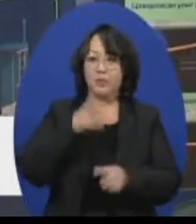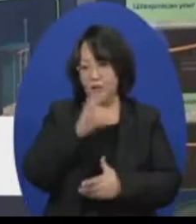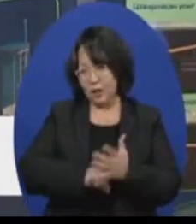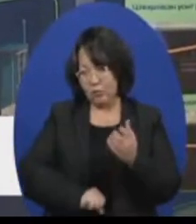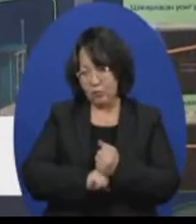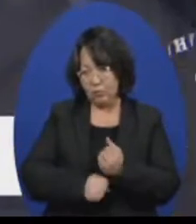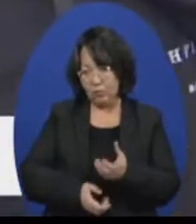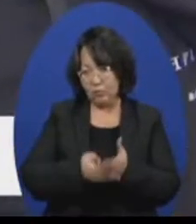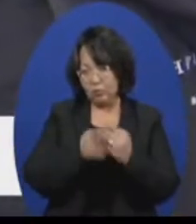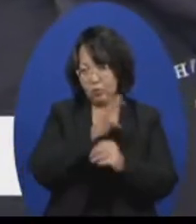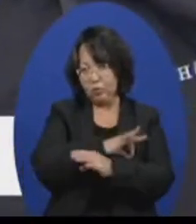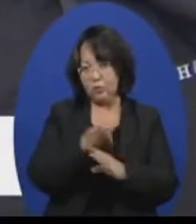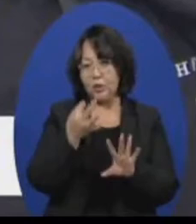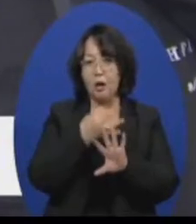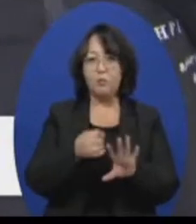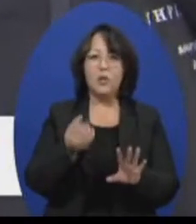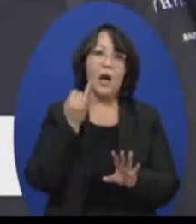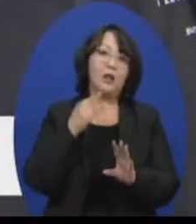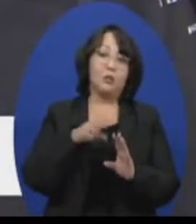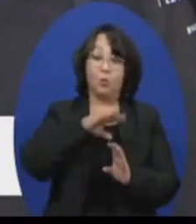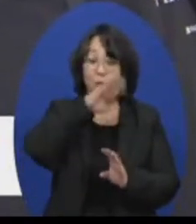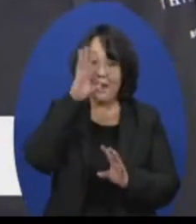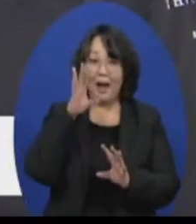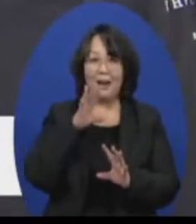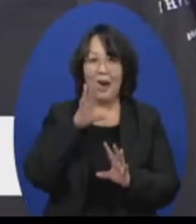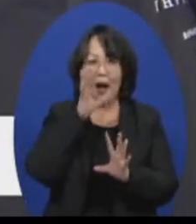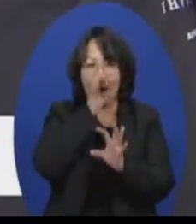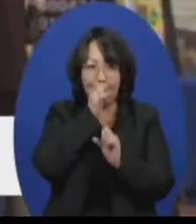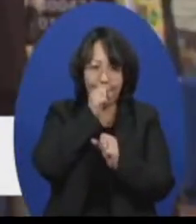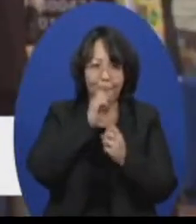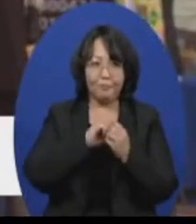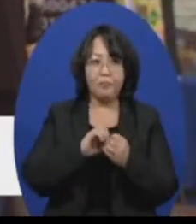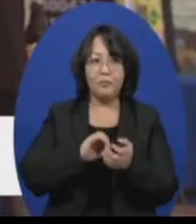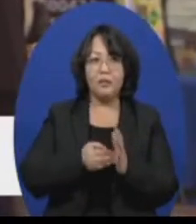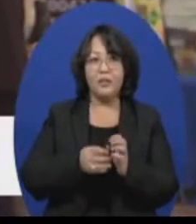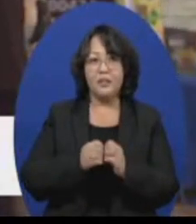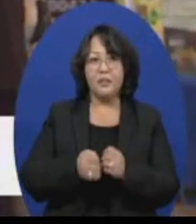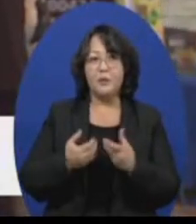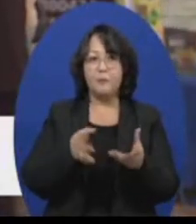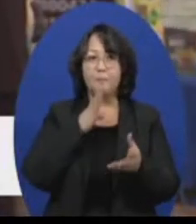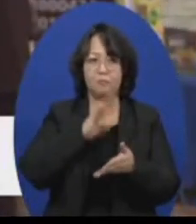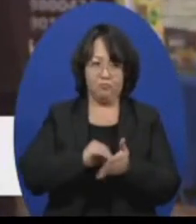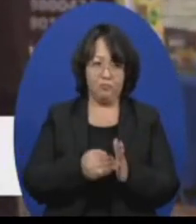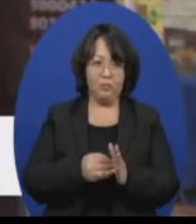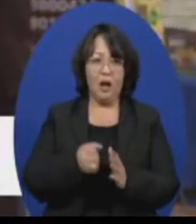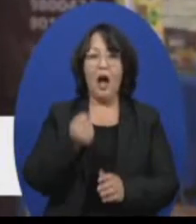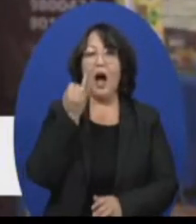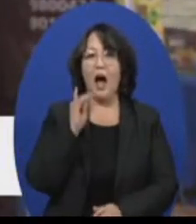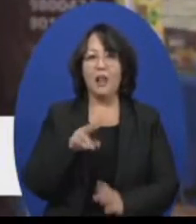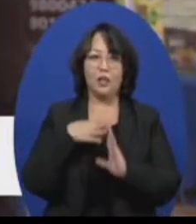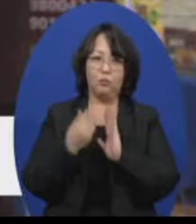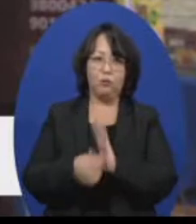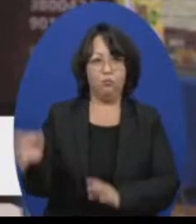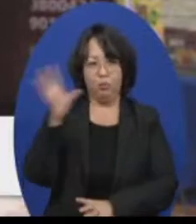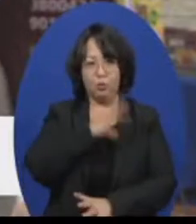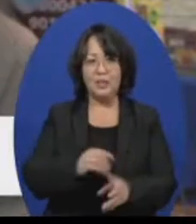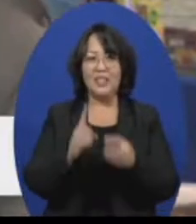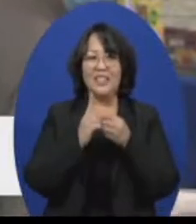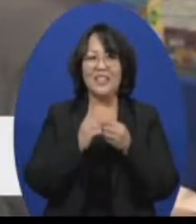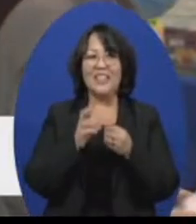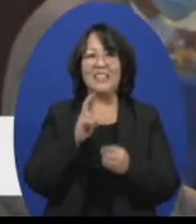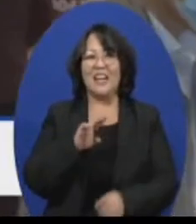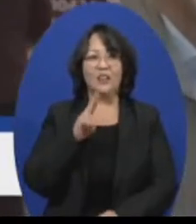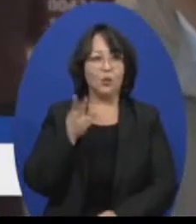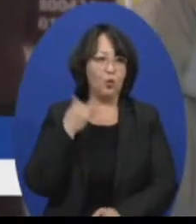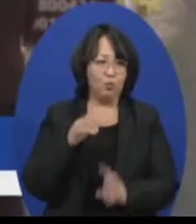төслийн хүрээнд 800 гаруй айлын дулаан алдагдлыг бууруулахар төлөвлөжээ. Айл өрхөд маань ямар нэгэн яндангүй болёо. Ямар нэгэн утаа гарахгүй